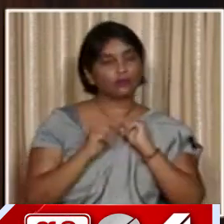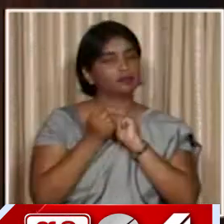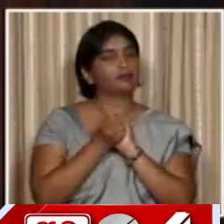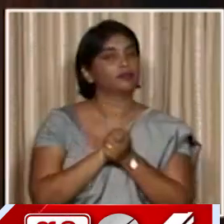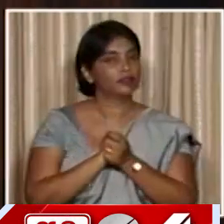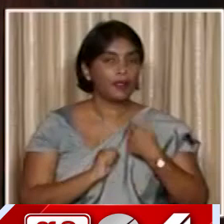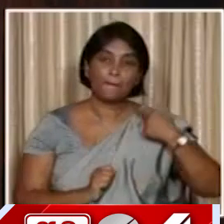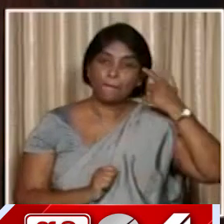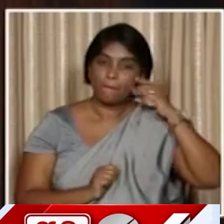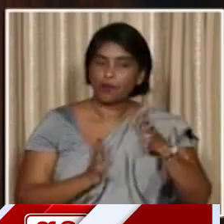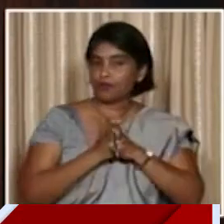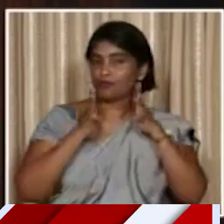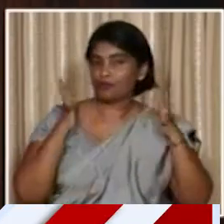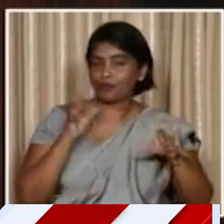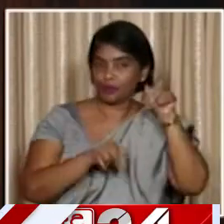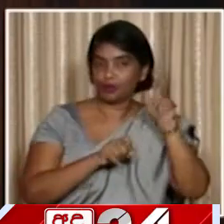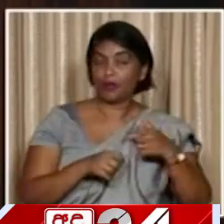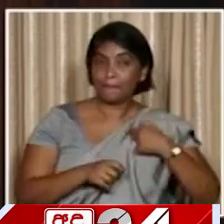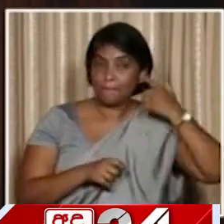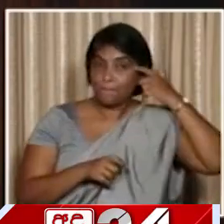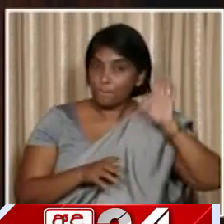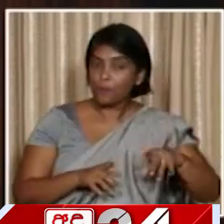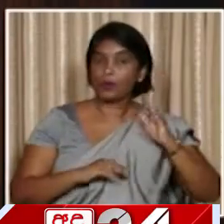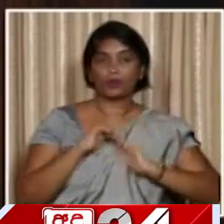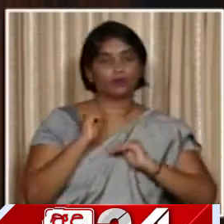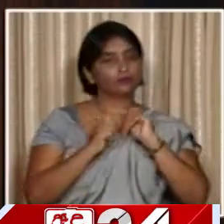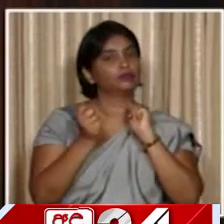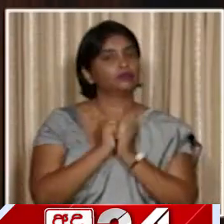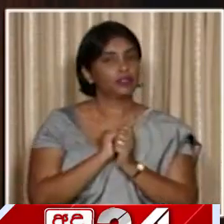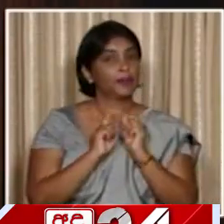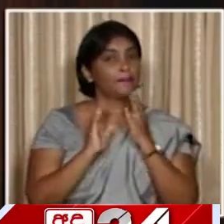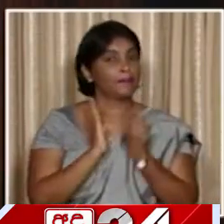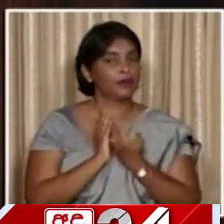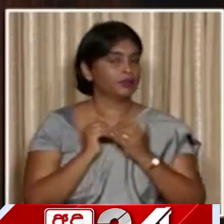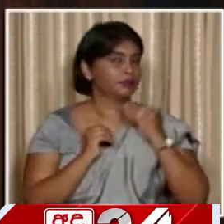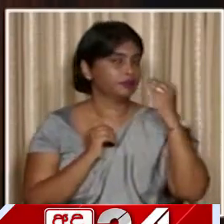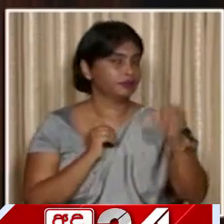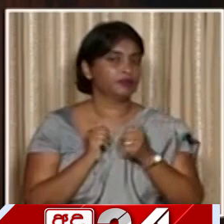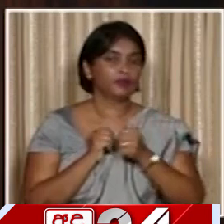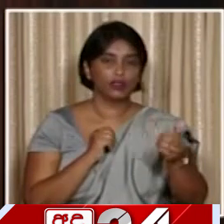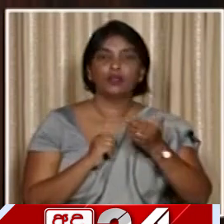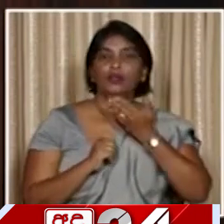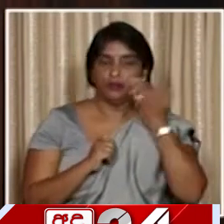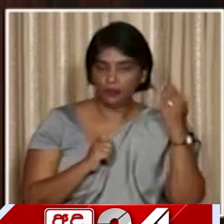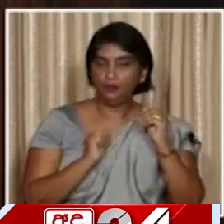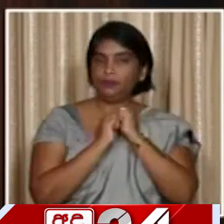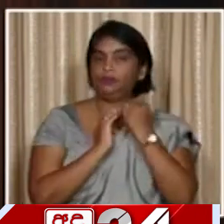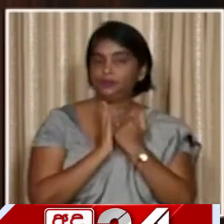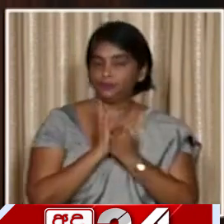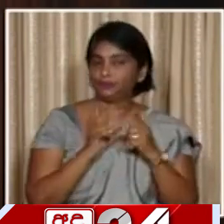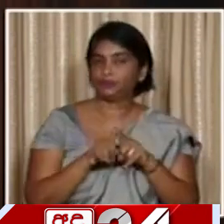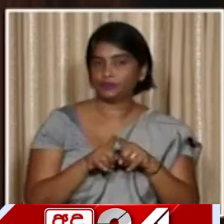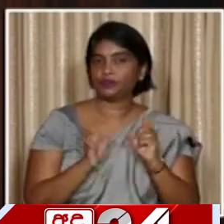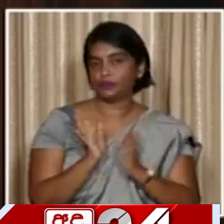කරන්න බලාපොරොත්තු වෙන බොහෝ අයට අපි අපේක්ෂා කරනවා ඔය සිස්ටම් චේන්ජ් එක ප්‍රතිපත්ති දීර්ඝකාලීනව පවත්වාගෙන යන්න පුළුවන් වැඩපිළිවෙලක් විදියට මේ